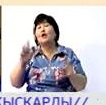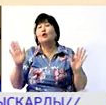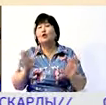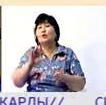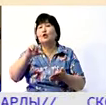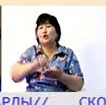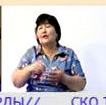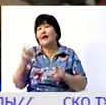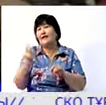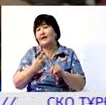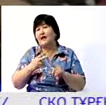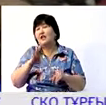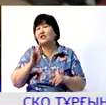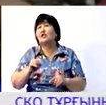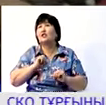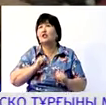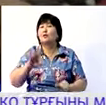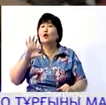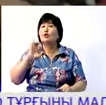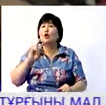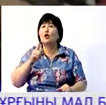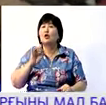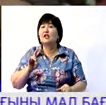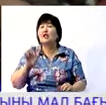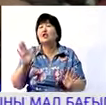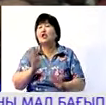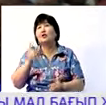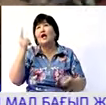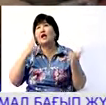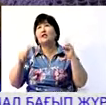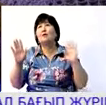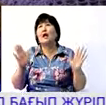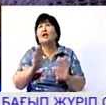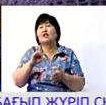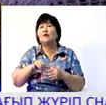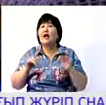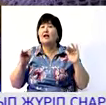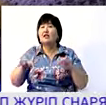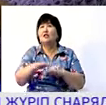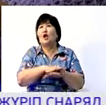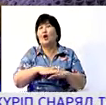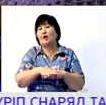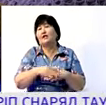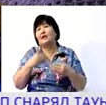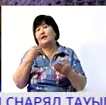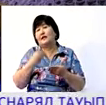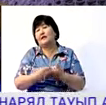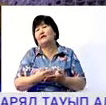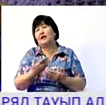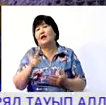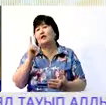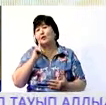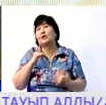орындаса, екіншісінде жыр жампозы Сүгір Жырау Бегендігұлының шығармаларынан жыр айтып жиналған қауымды келі өнермен сусындатты.